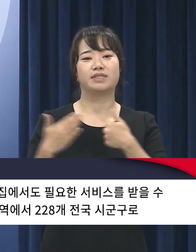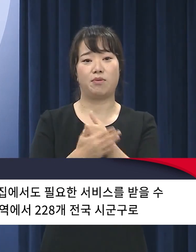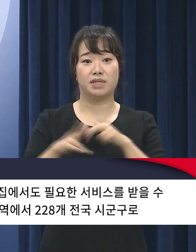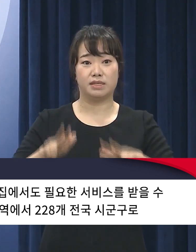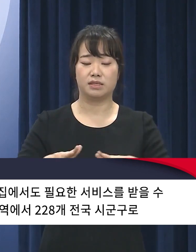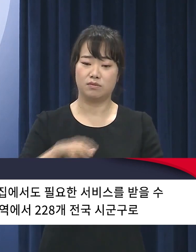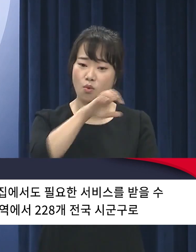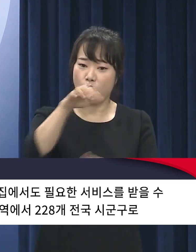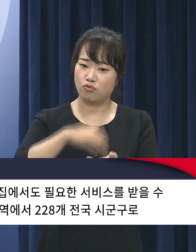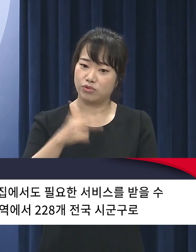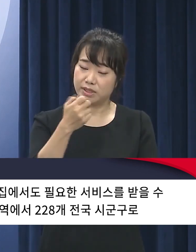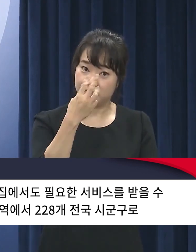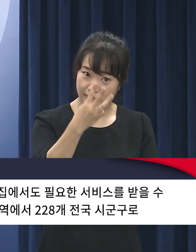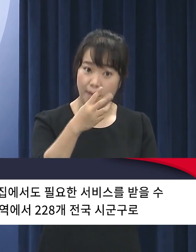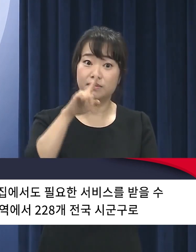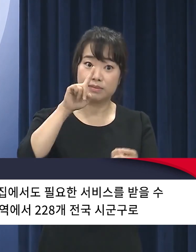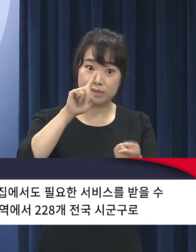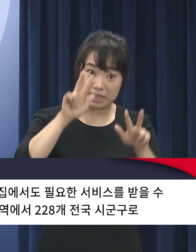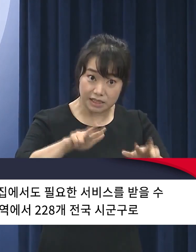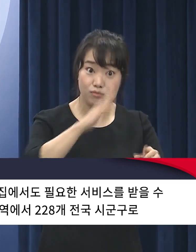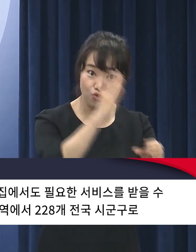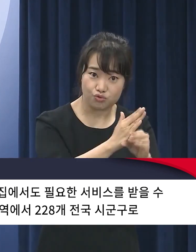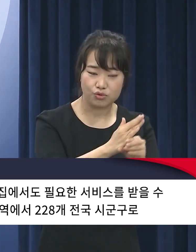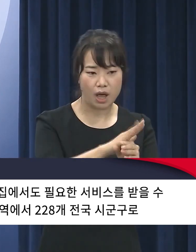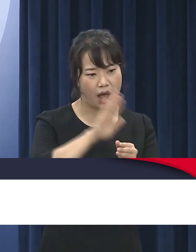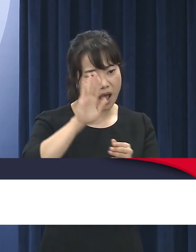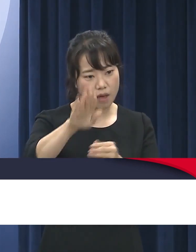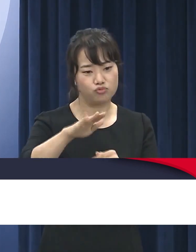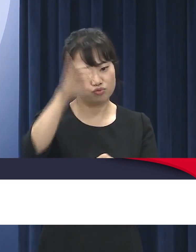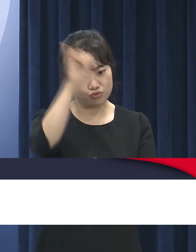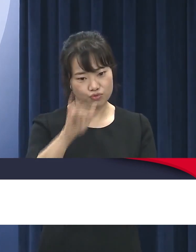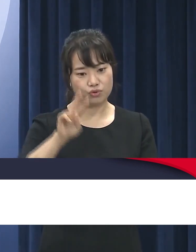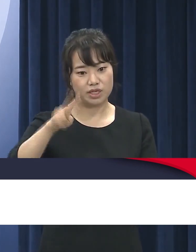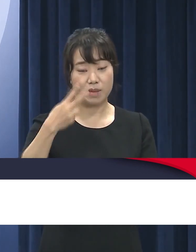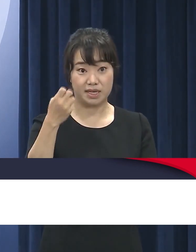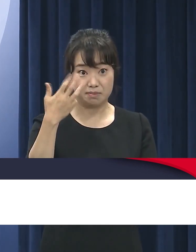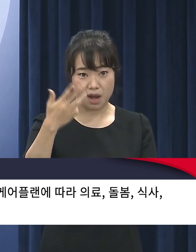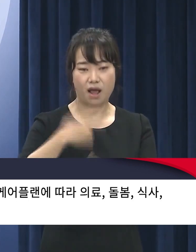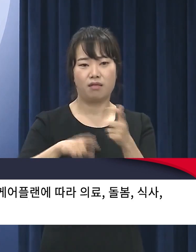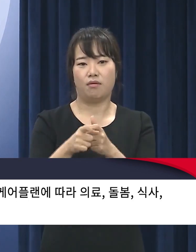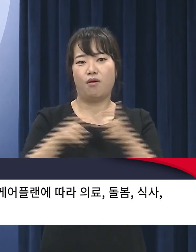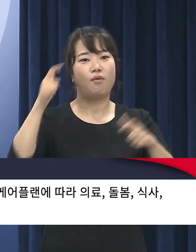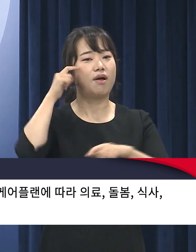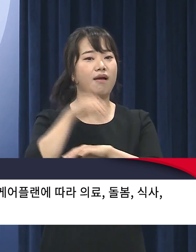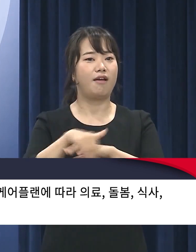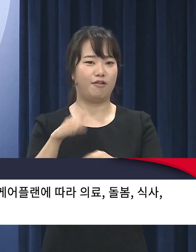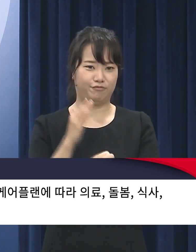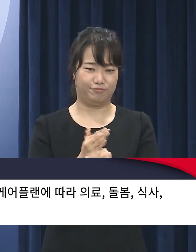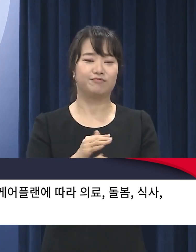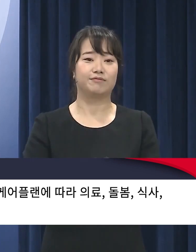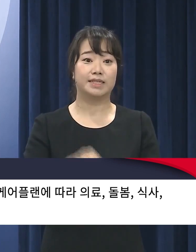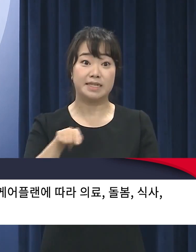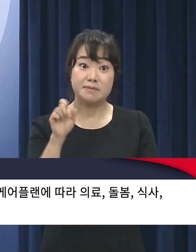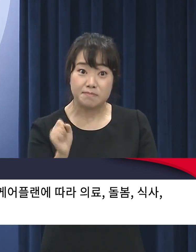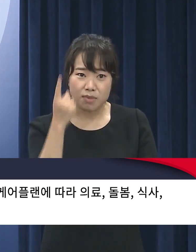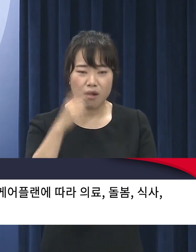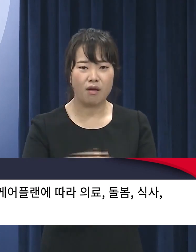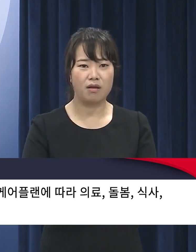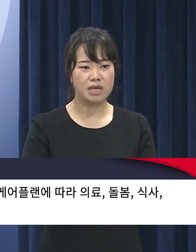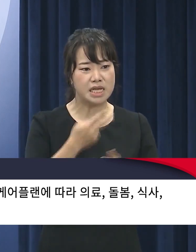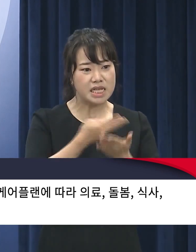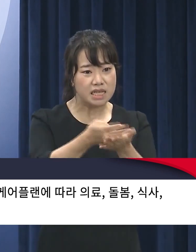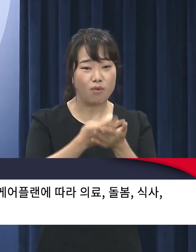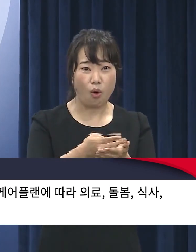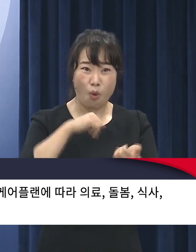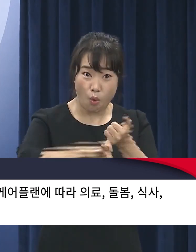현재 73개 지역에서 228개 전국 시군구로 확대합니다. 이를 통해 불필요한